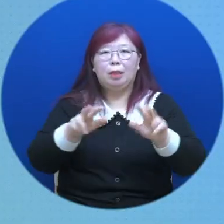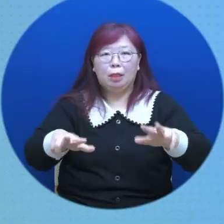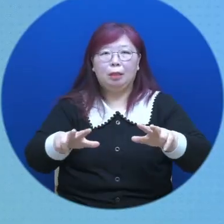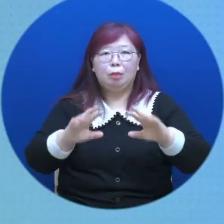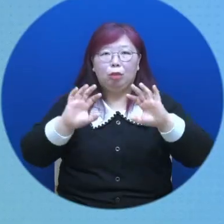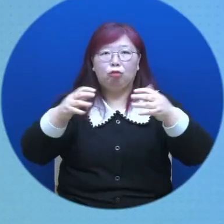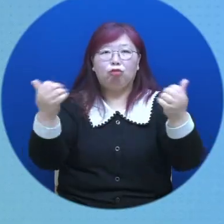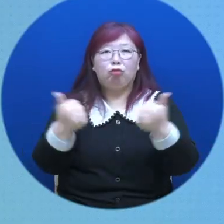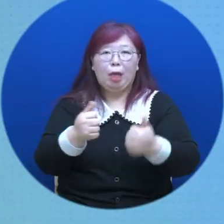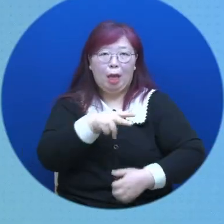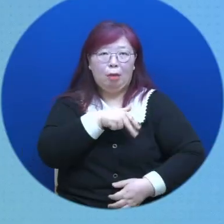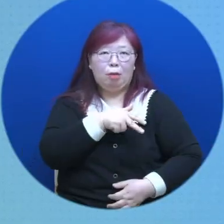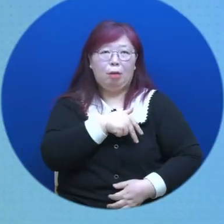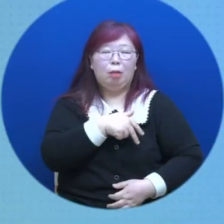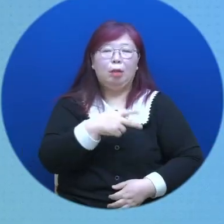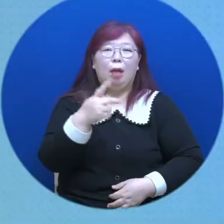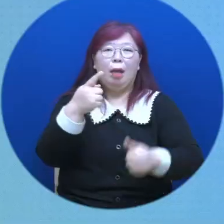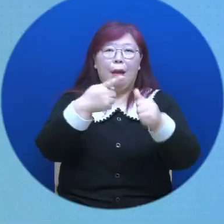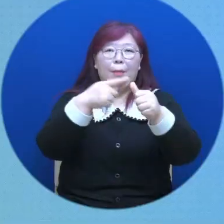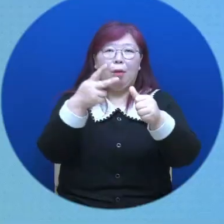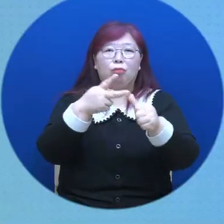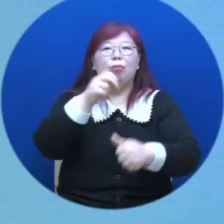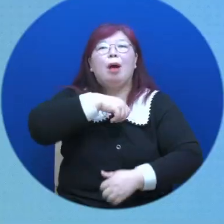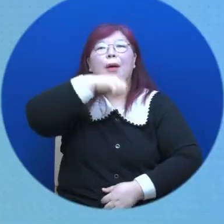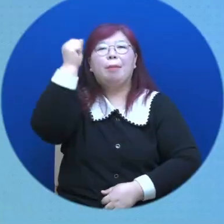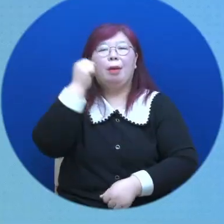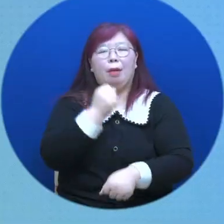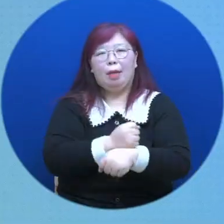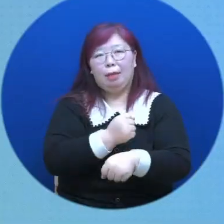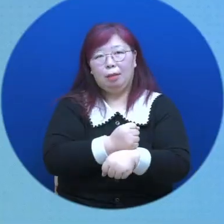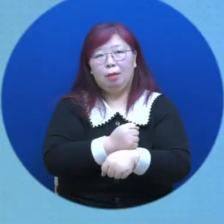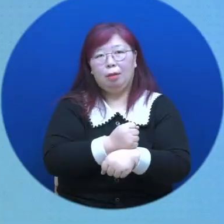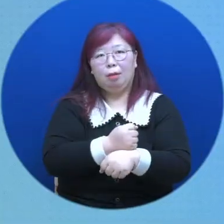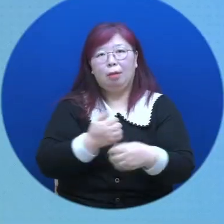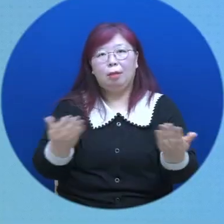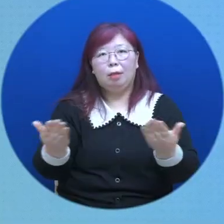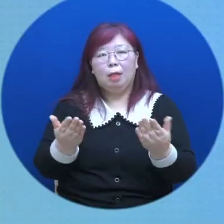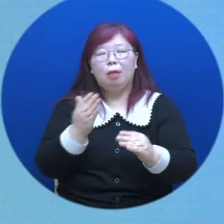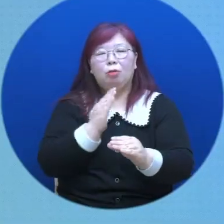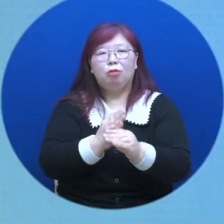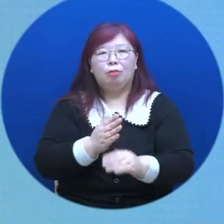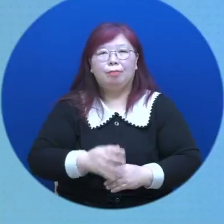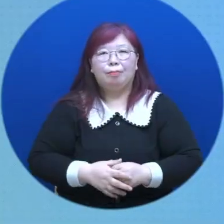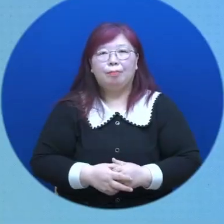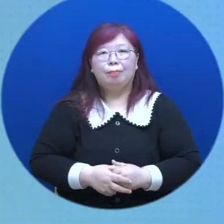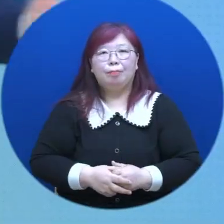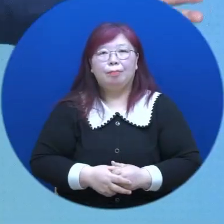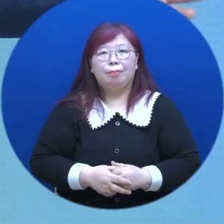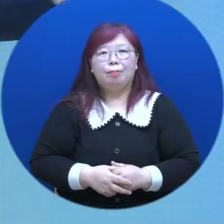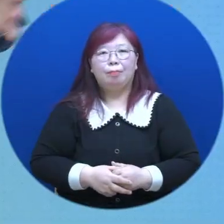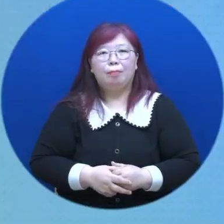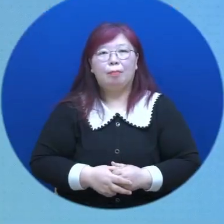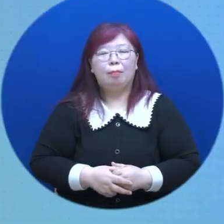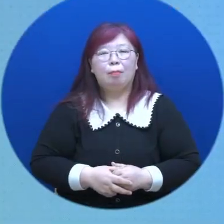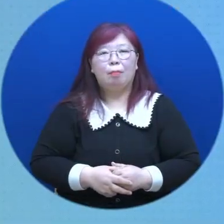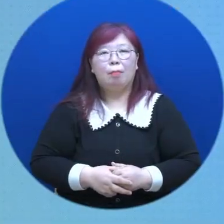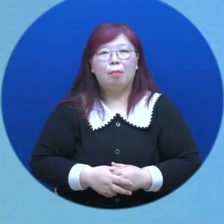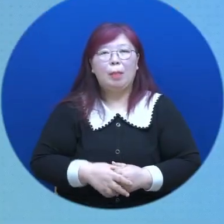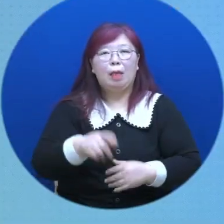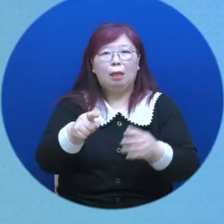국회의원 2선에 당선돼서 국회 일을 하고 있는 분입니다. 근데 이분이